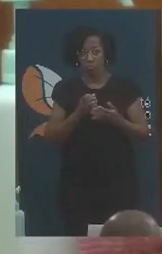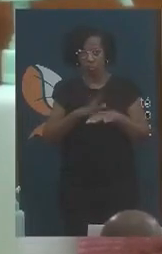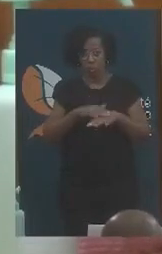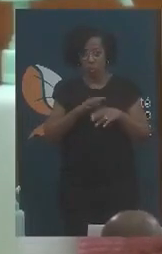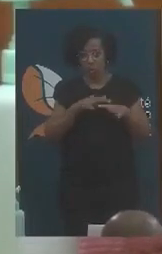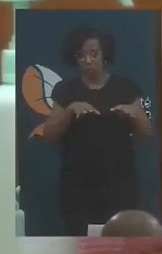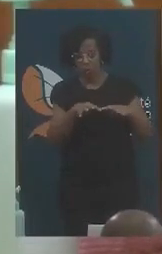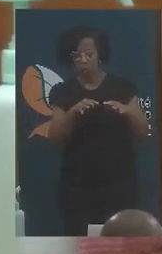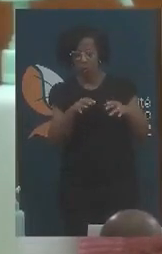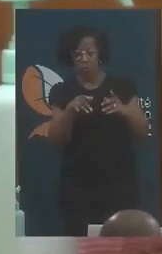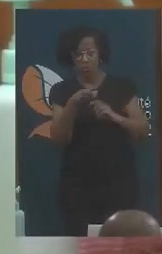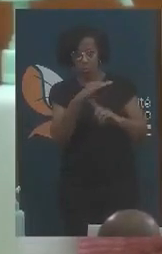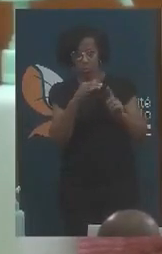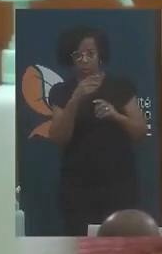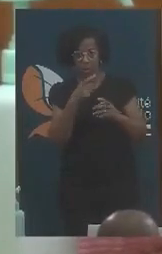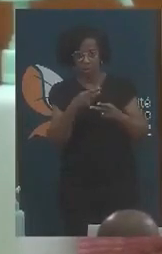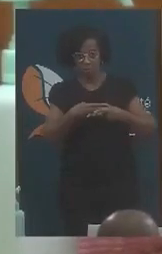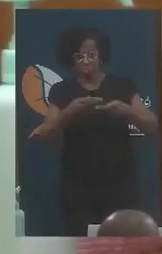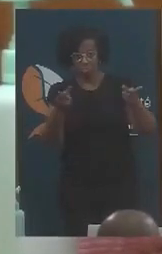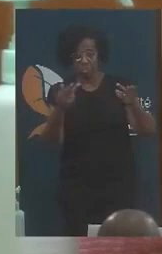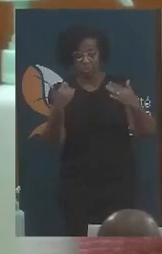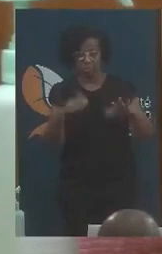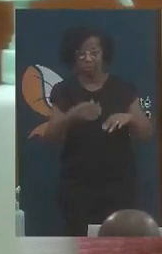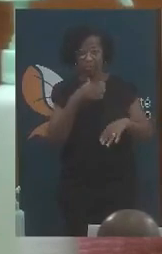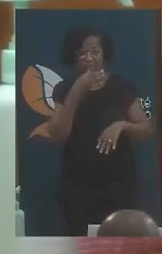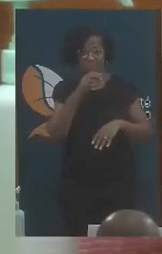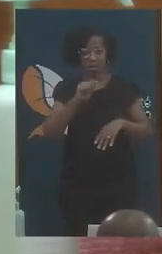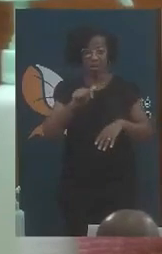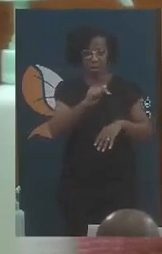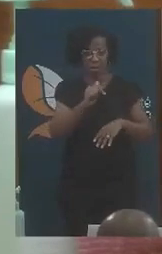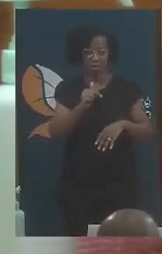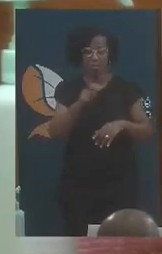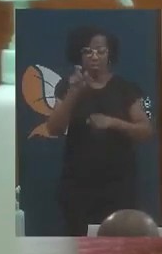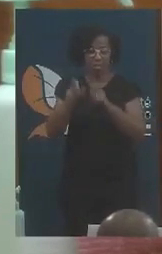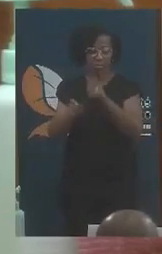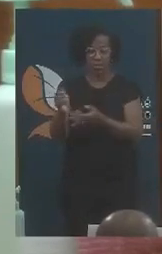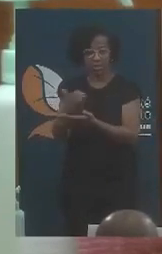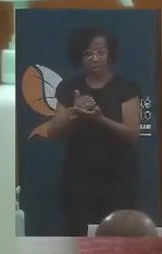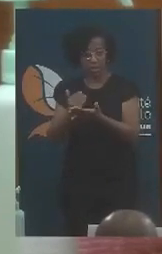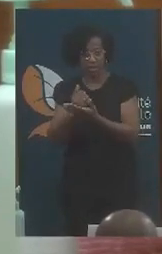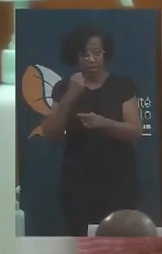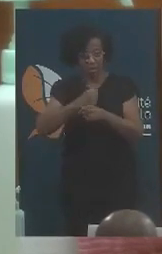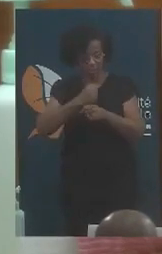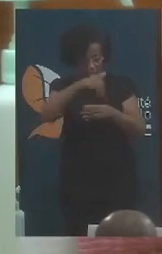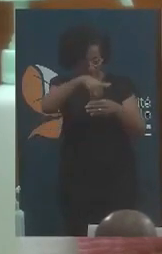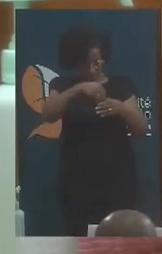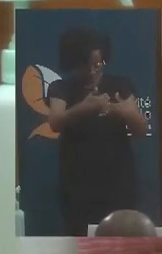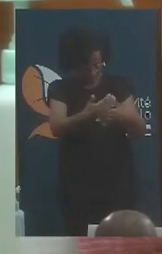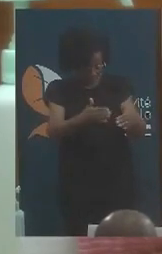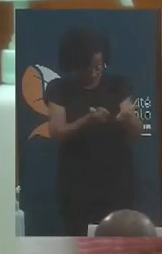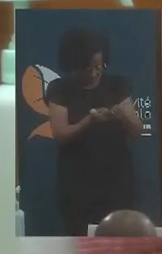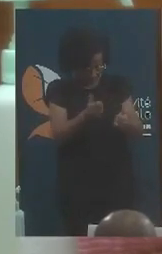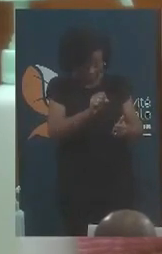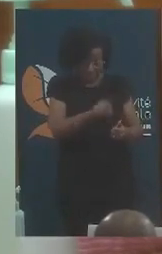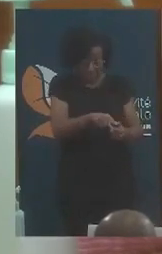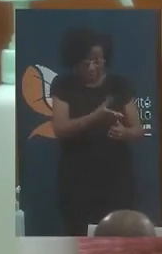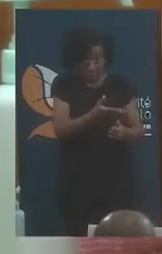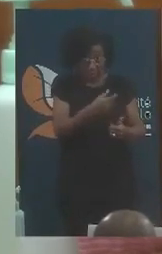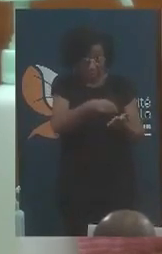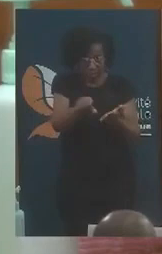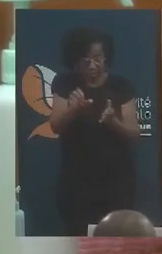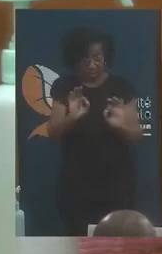etc. C'est qu'il y a donc des salariés qui travaillent dans ces services qui ne sont pas